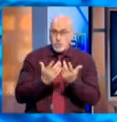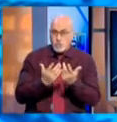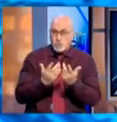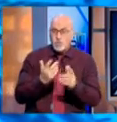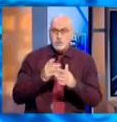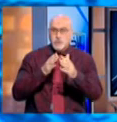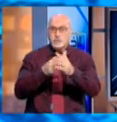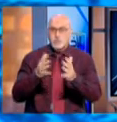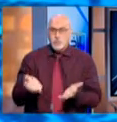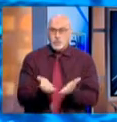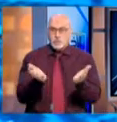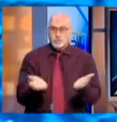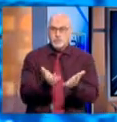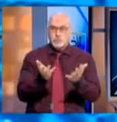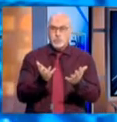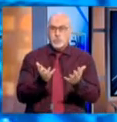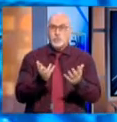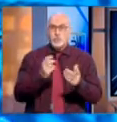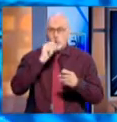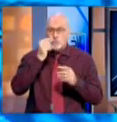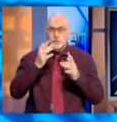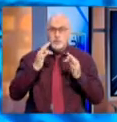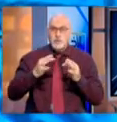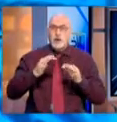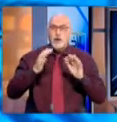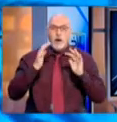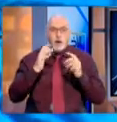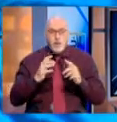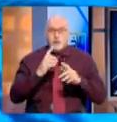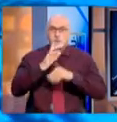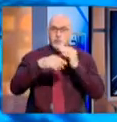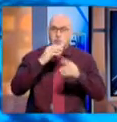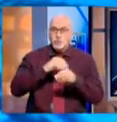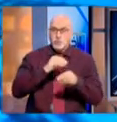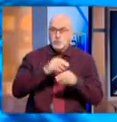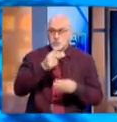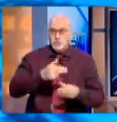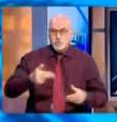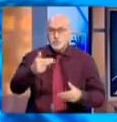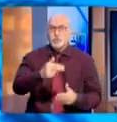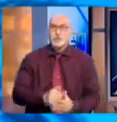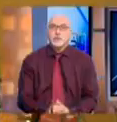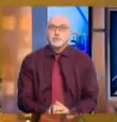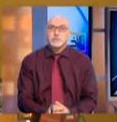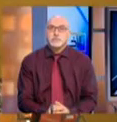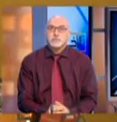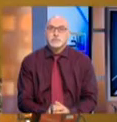من شأنها تشجيع مناخ الاستثمار والأعمال وتطوير الاقتصاد الوطني.